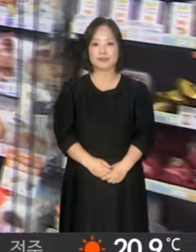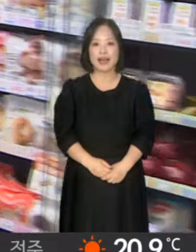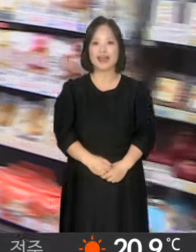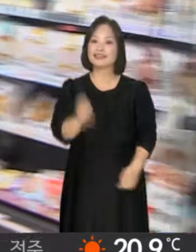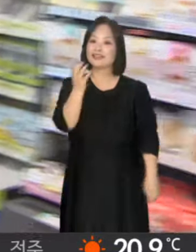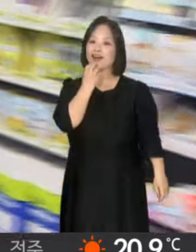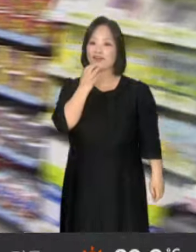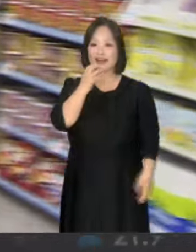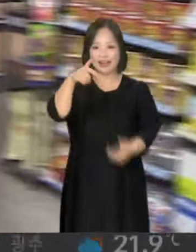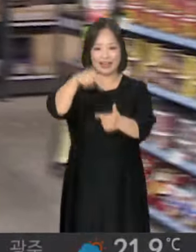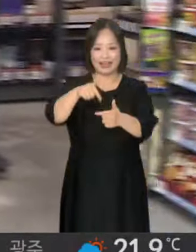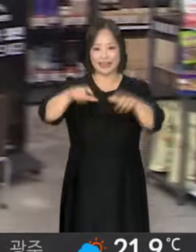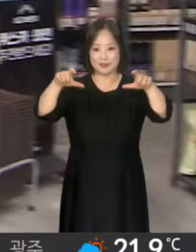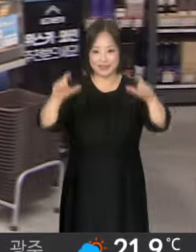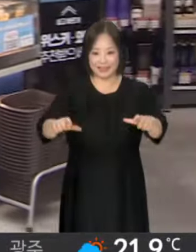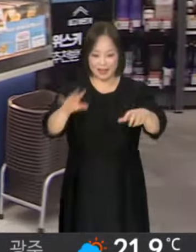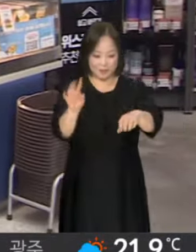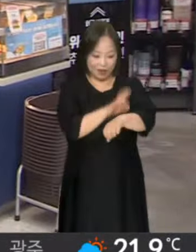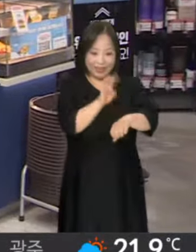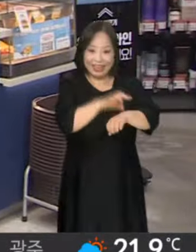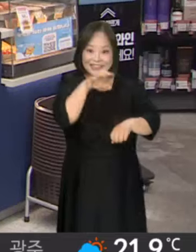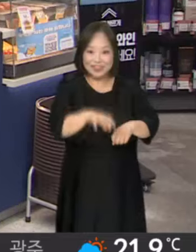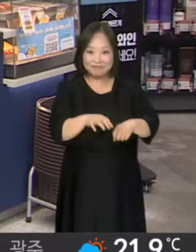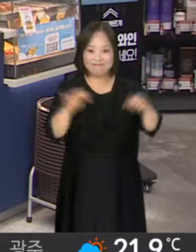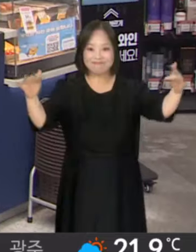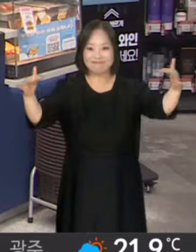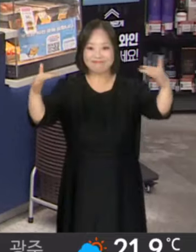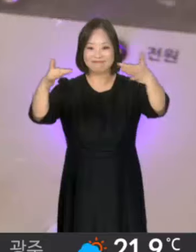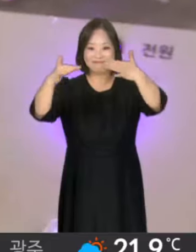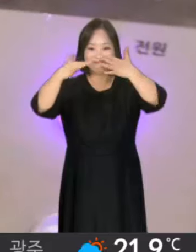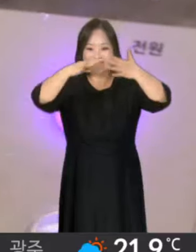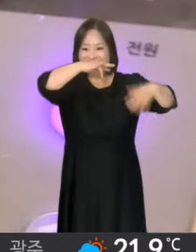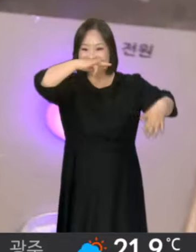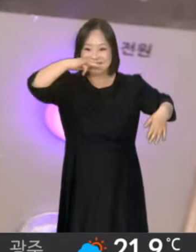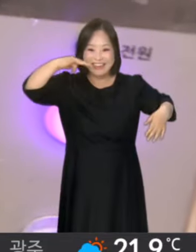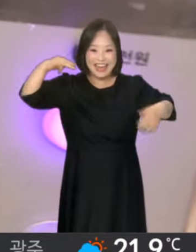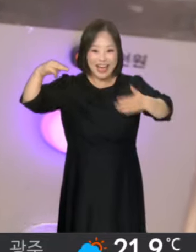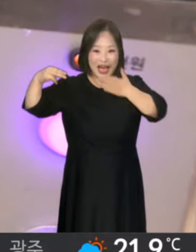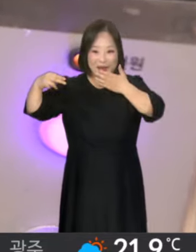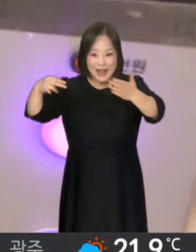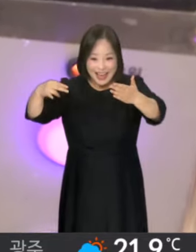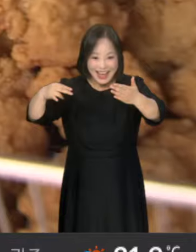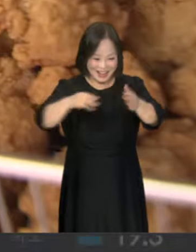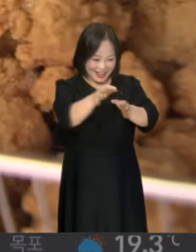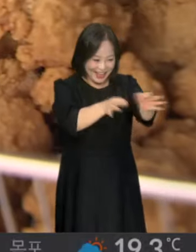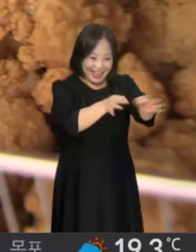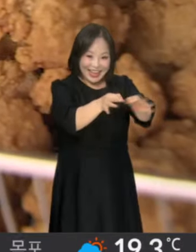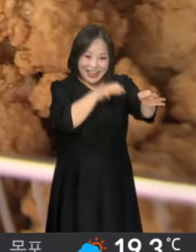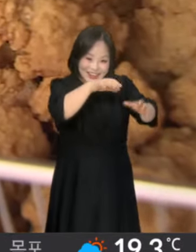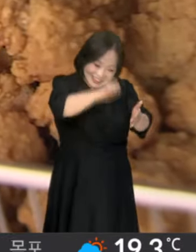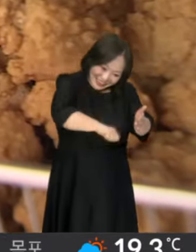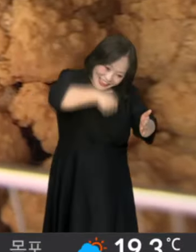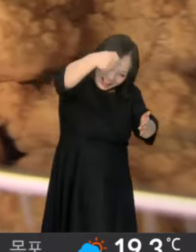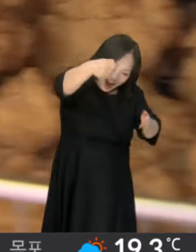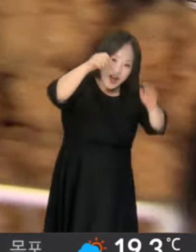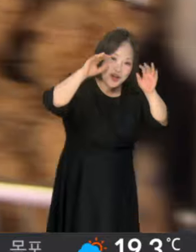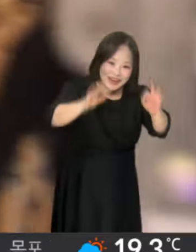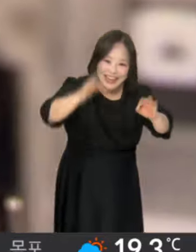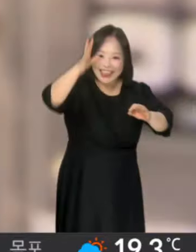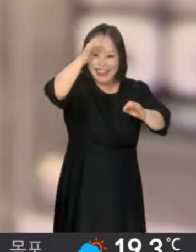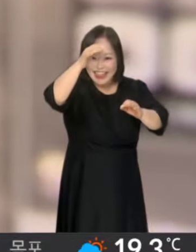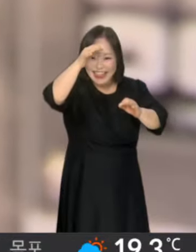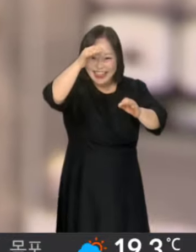서울 강남의 한 편의점, 아침부터 고소한 냄새가 코를 찌릅니다. 매장 한켠에 놓인 튀김기를 열어보니 바삭바삭한